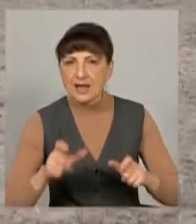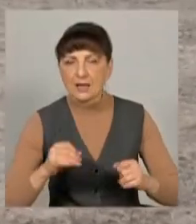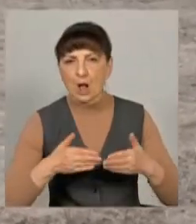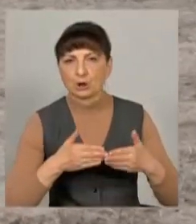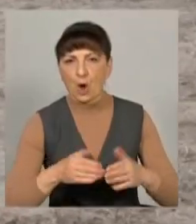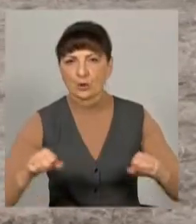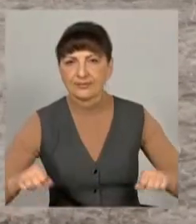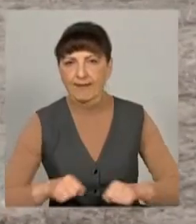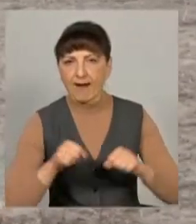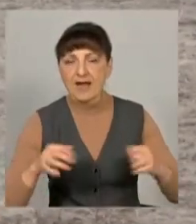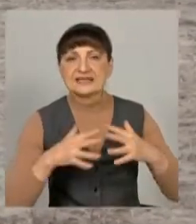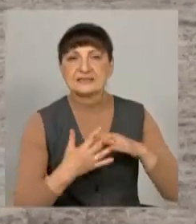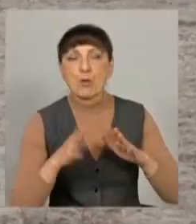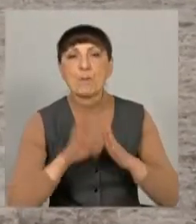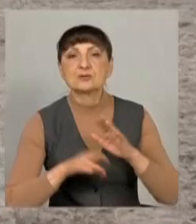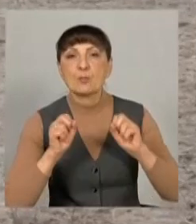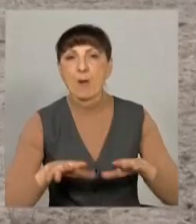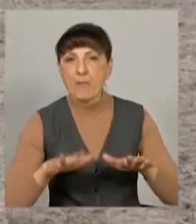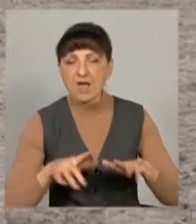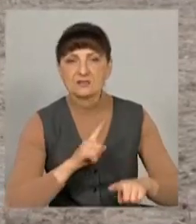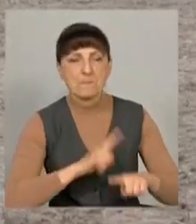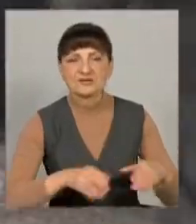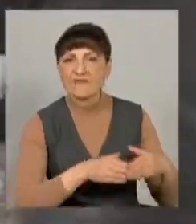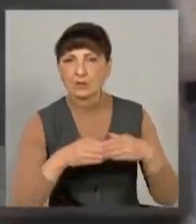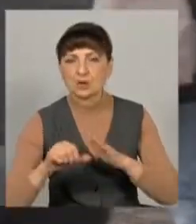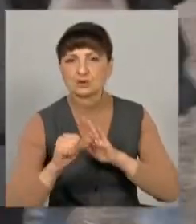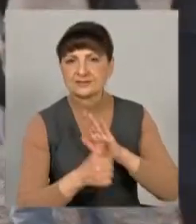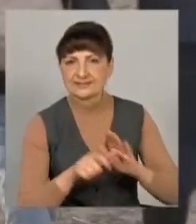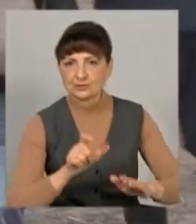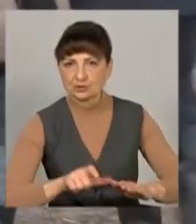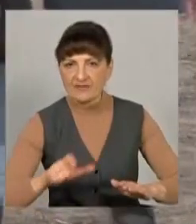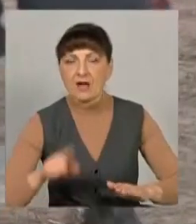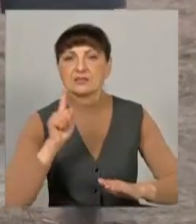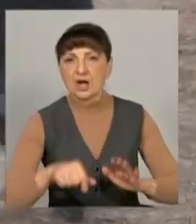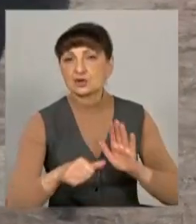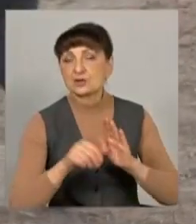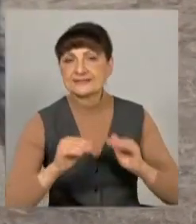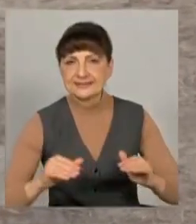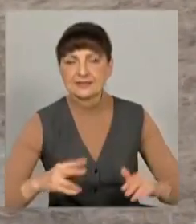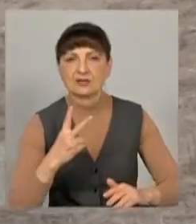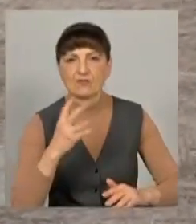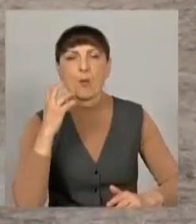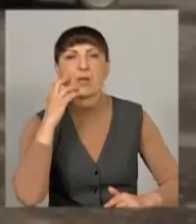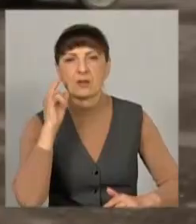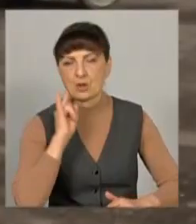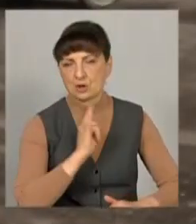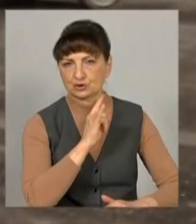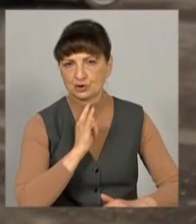лодки. Из села в безопасное место также экстренно эвакуировали 16 человек, в том числе 6 детей и 2 беременных женщин.